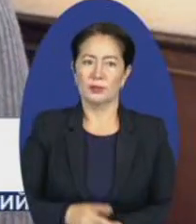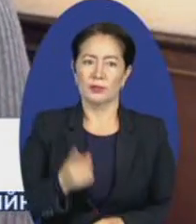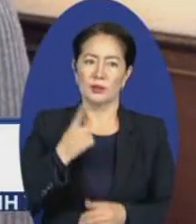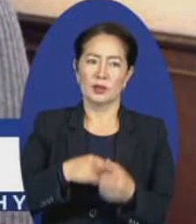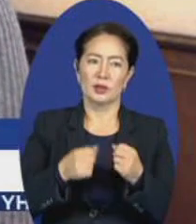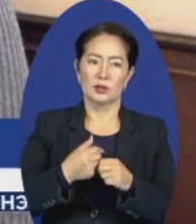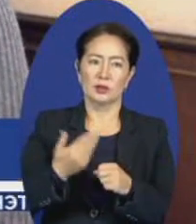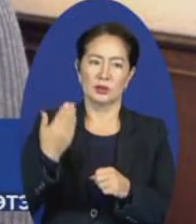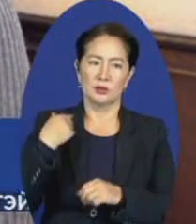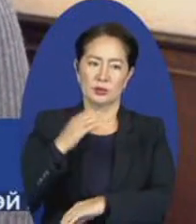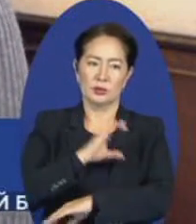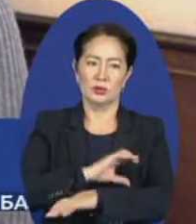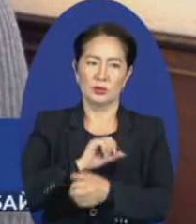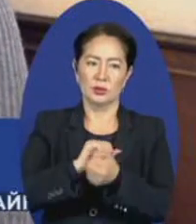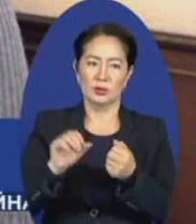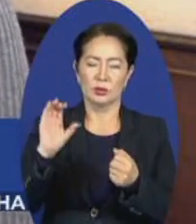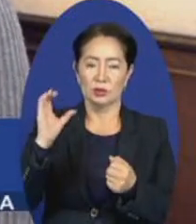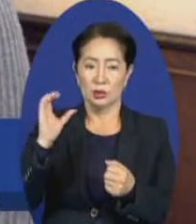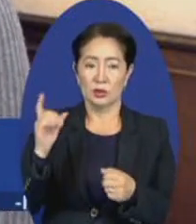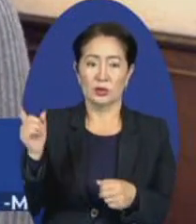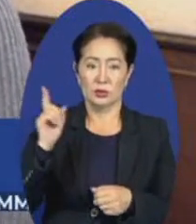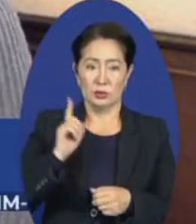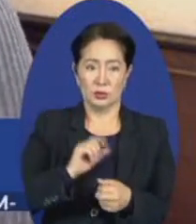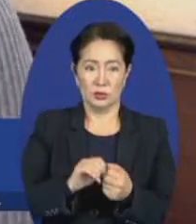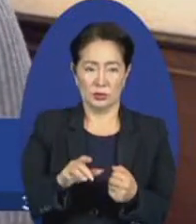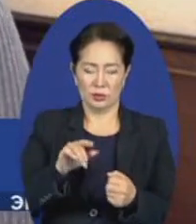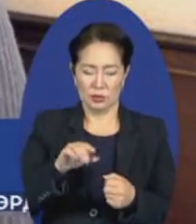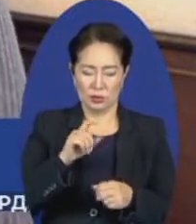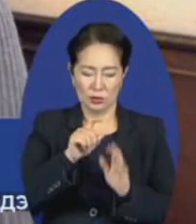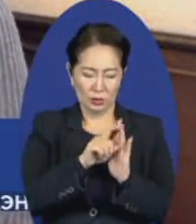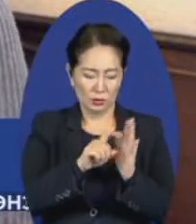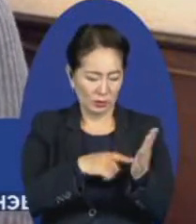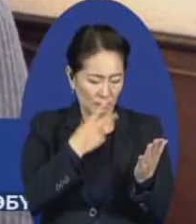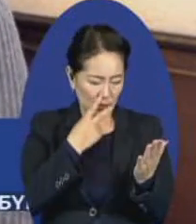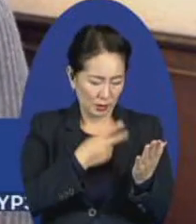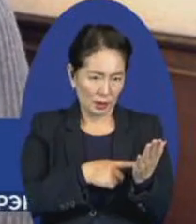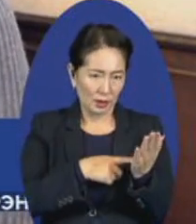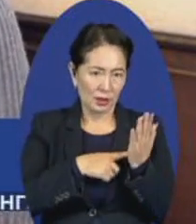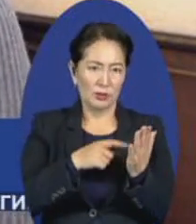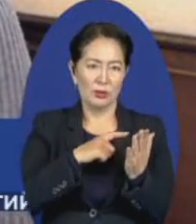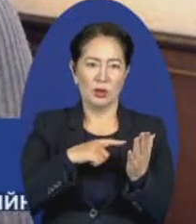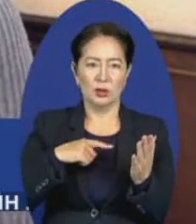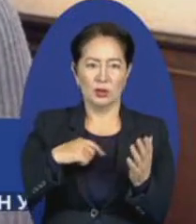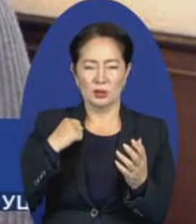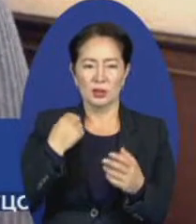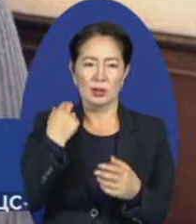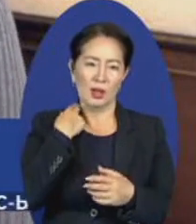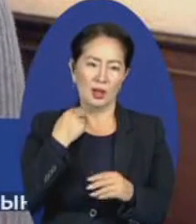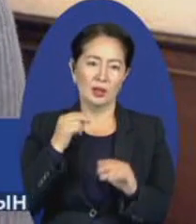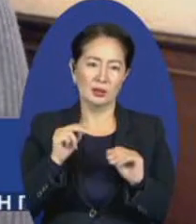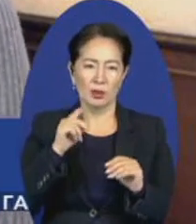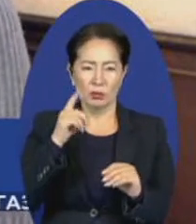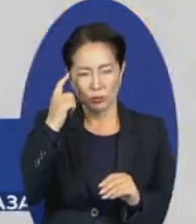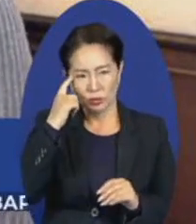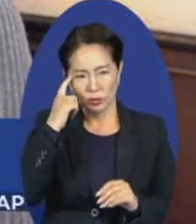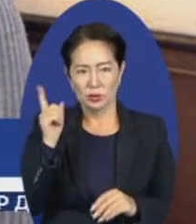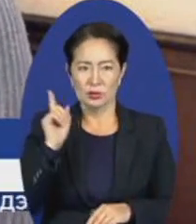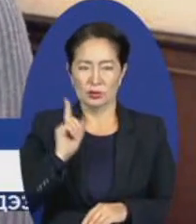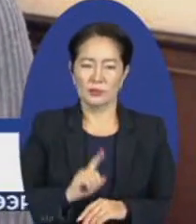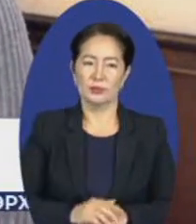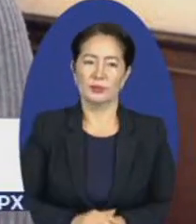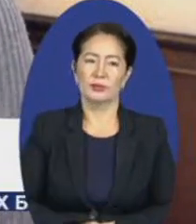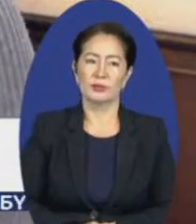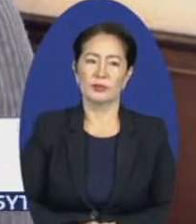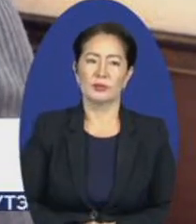Өнгөрсөн жил бол төгссөн байгаа. Залуусаас. Тэгээд энэ хөтөлбөрийг ингээд хараад ямар ч гэсэн өөрийнхөө хэмжээнд англи хэл цай гэдэг утгаараа.